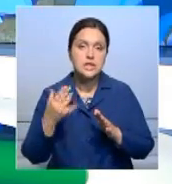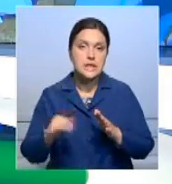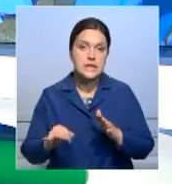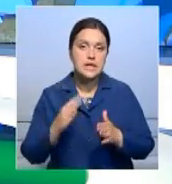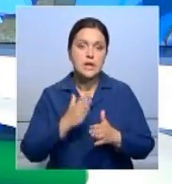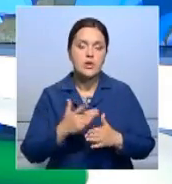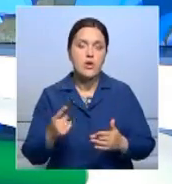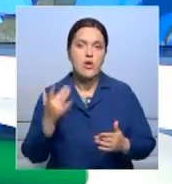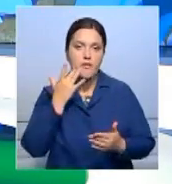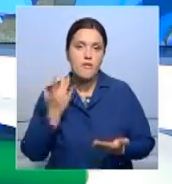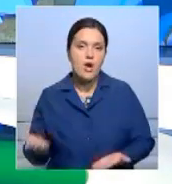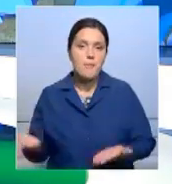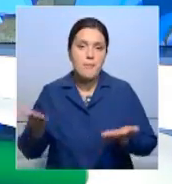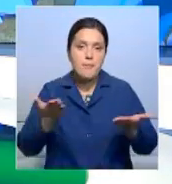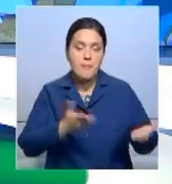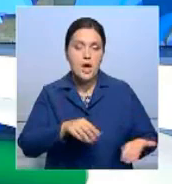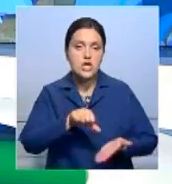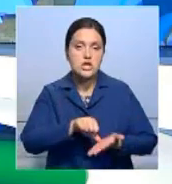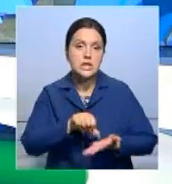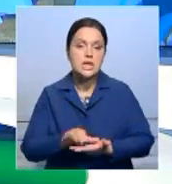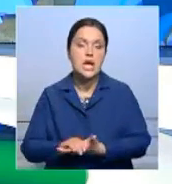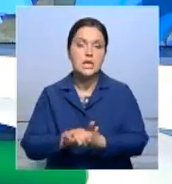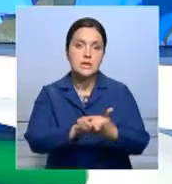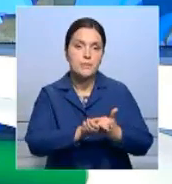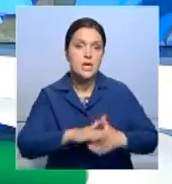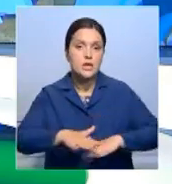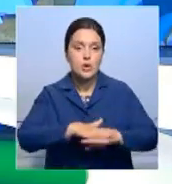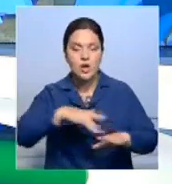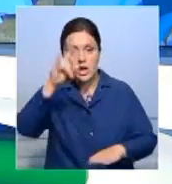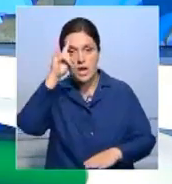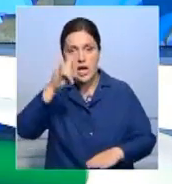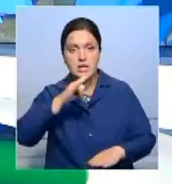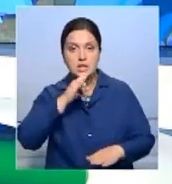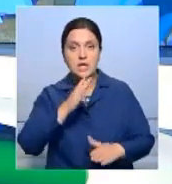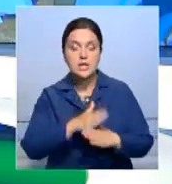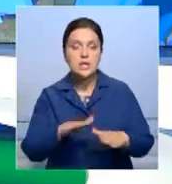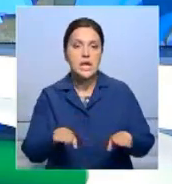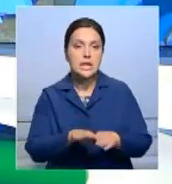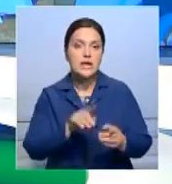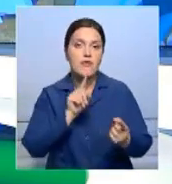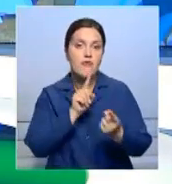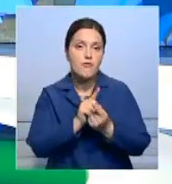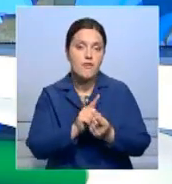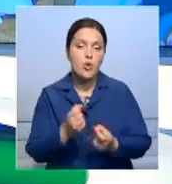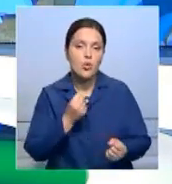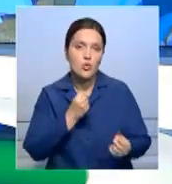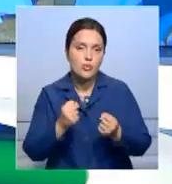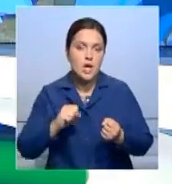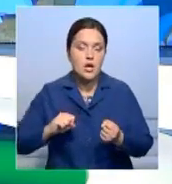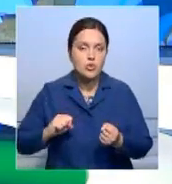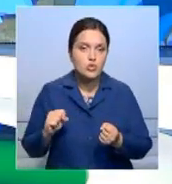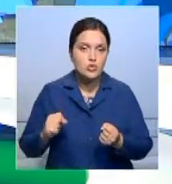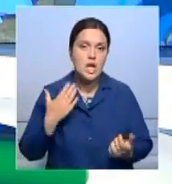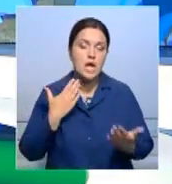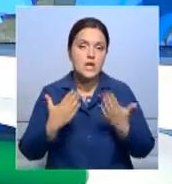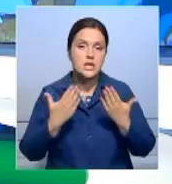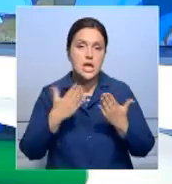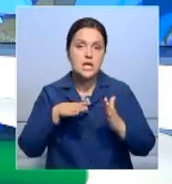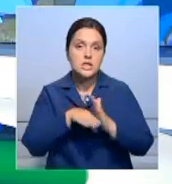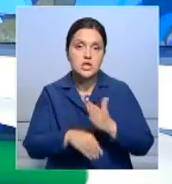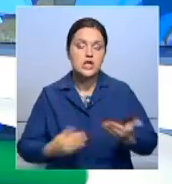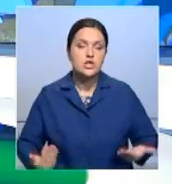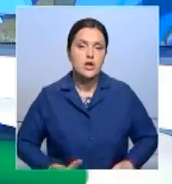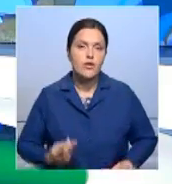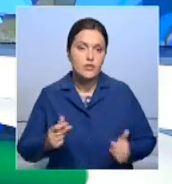традицией приглашать на этот праздник членов Ассамблеи народа Казахстана. По мнению организаторов, такие встречи способствуют укреплению дружеских отношений среди